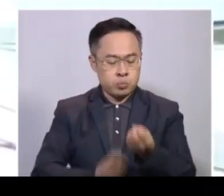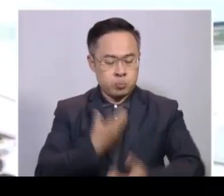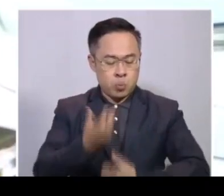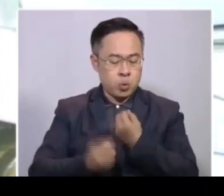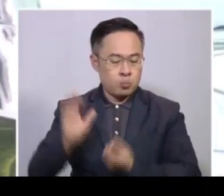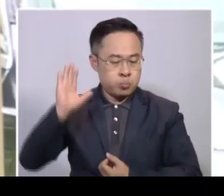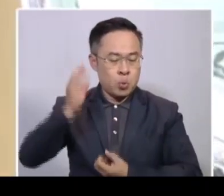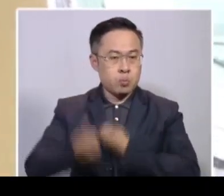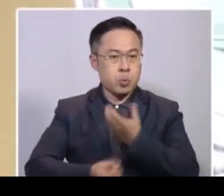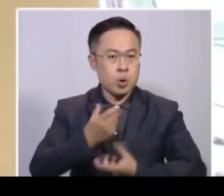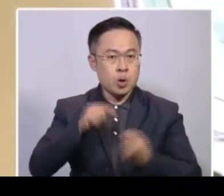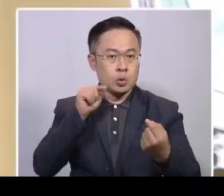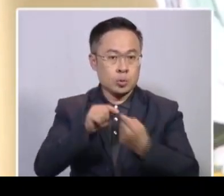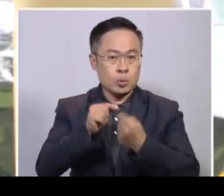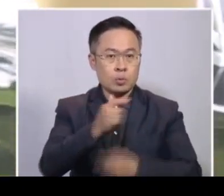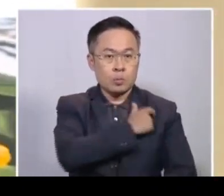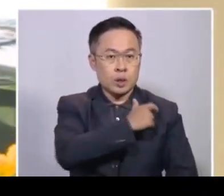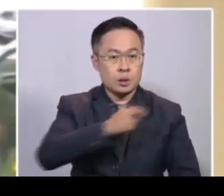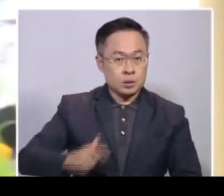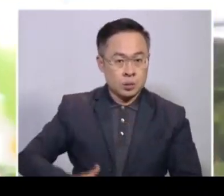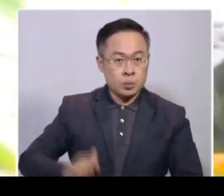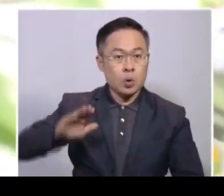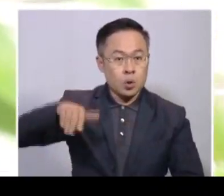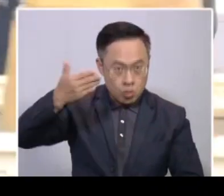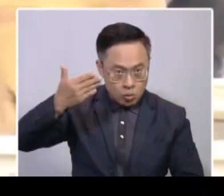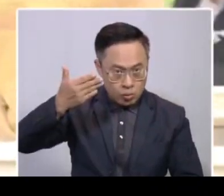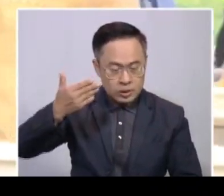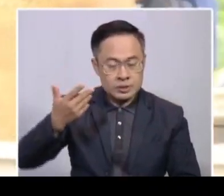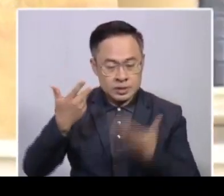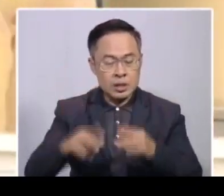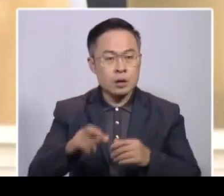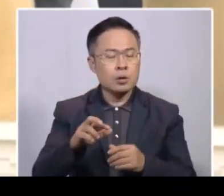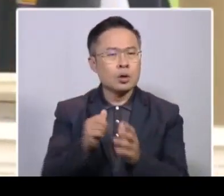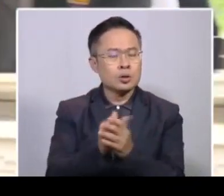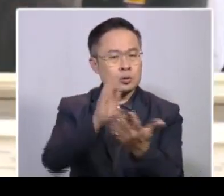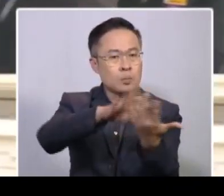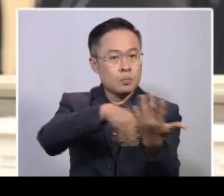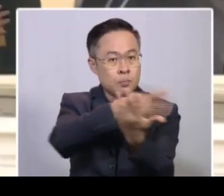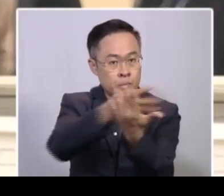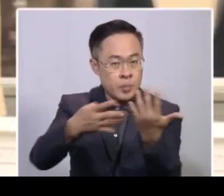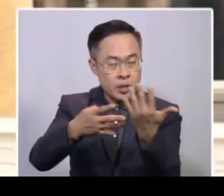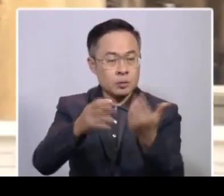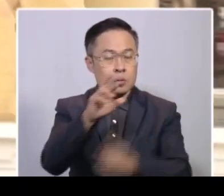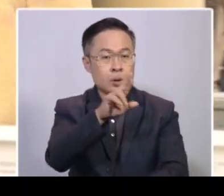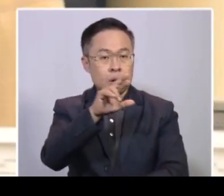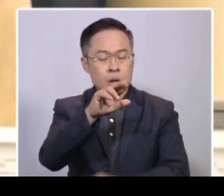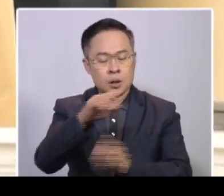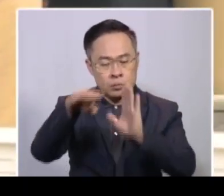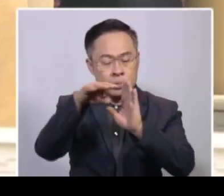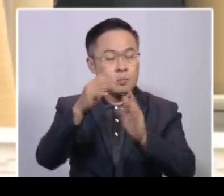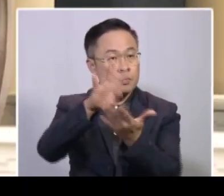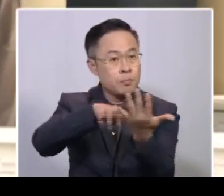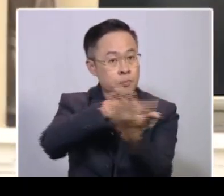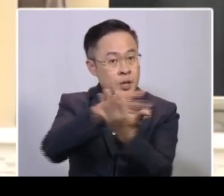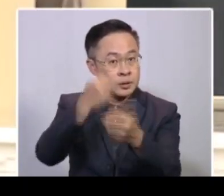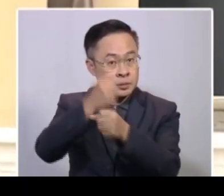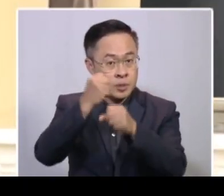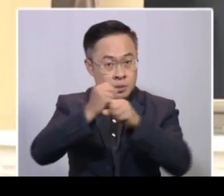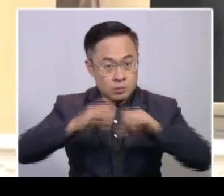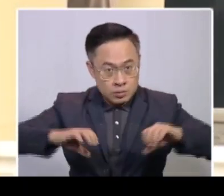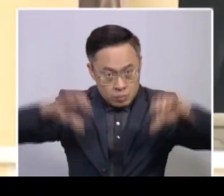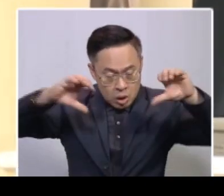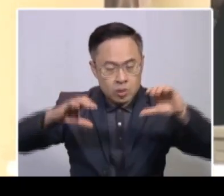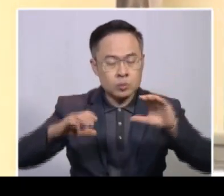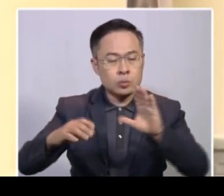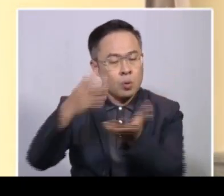รที่ในวันมูฮัมหมัดนอมัตทาประธานสภาผู้แทนราษฎรจะต้องเป็นผู้รับสนองพระบรมราชโองการโดยที่พลเอกประยุทธ์จันทร์โอชานายกรัฐม